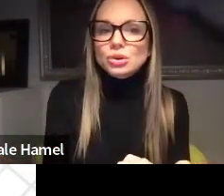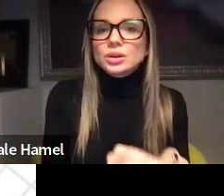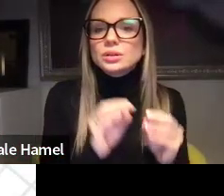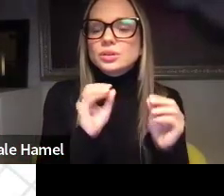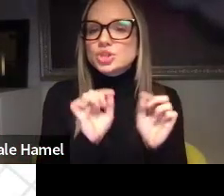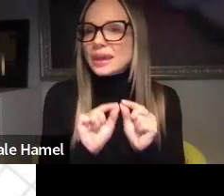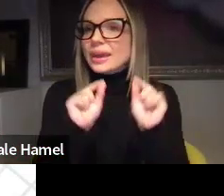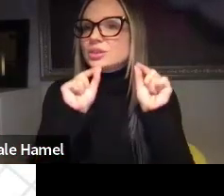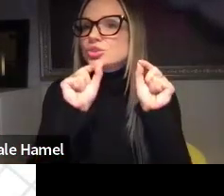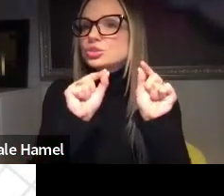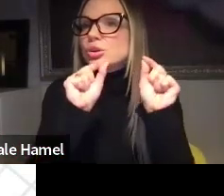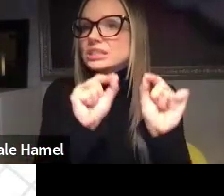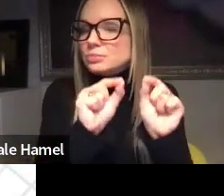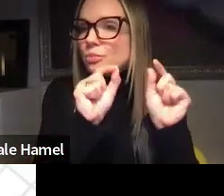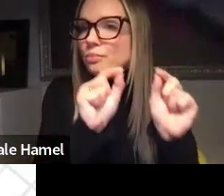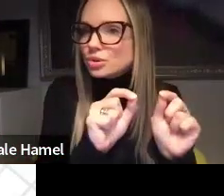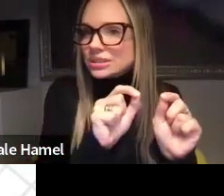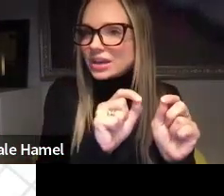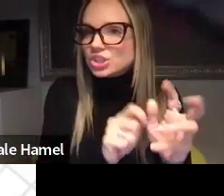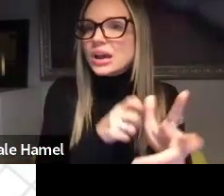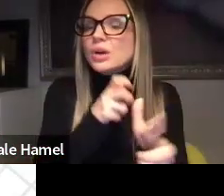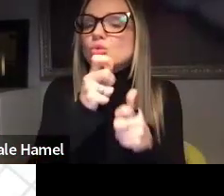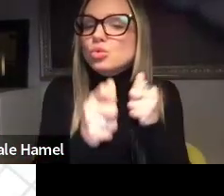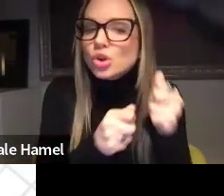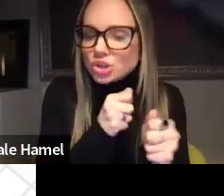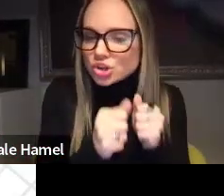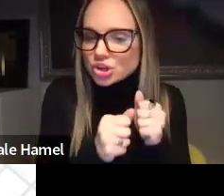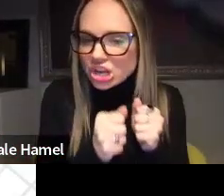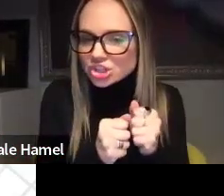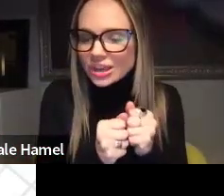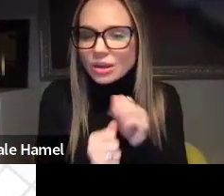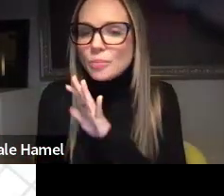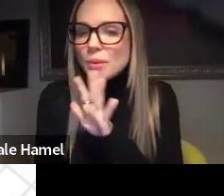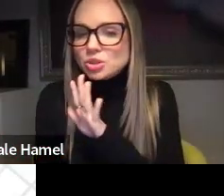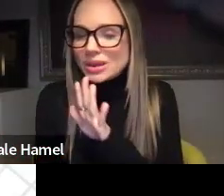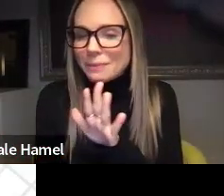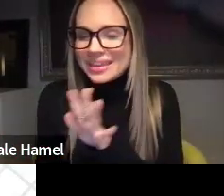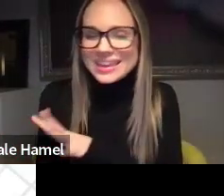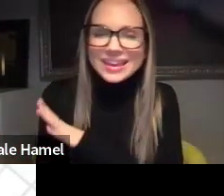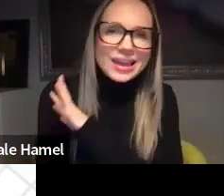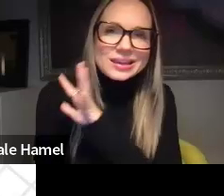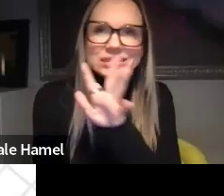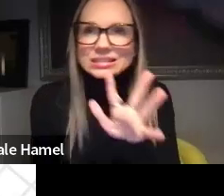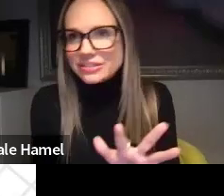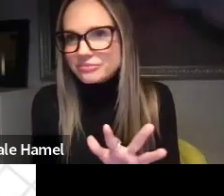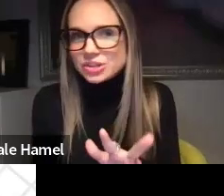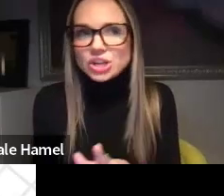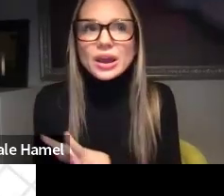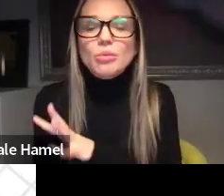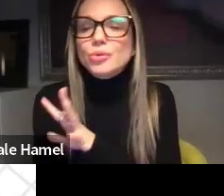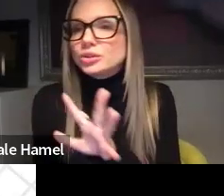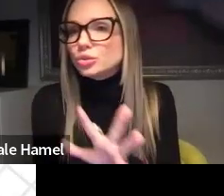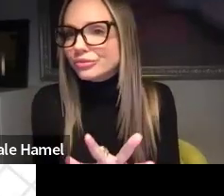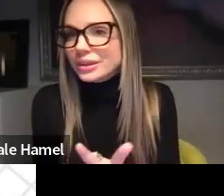ces morceaux-là, je paierais juste un petit peu plus d'argent ou je chercherais. On n'a pas besoin de payer